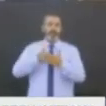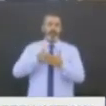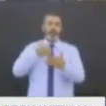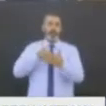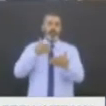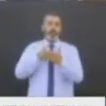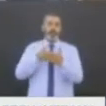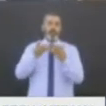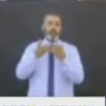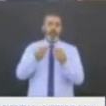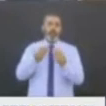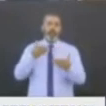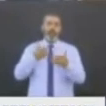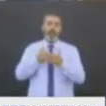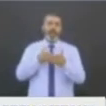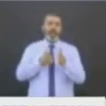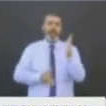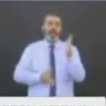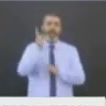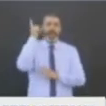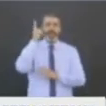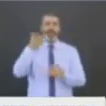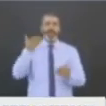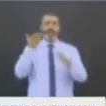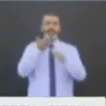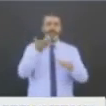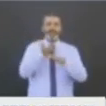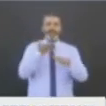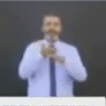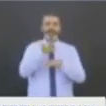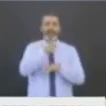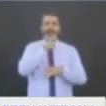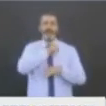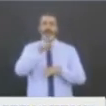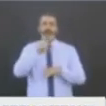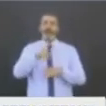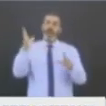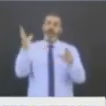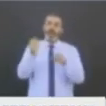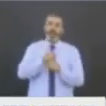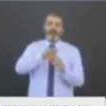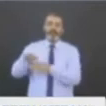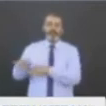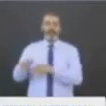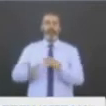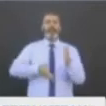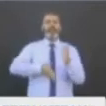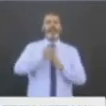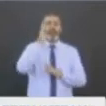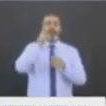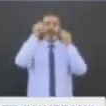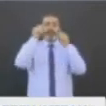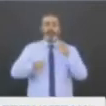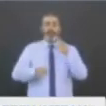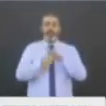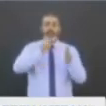να ξεπεράσει. 11 προσφυγές στα δικαστήρια, 2 προεδρικά διατάγματα, 10 υπουργικές